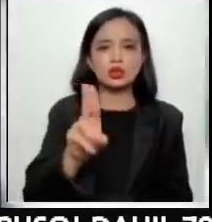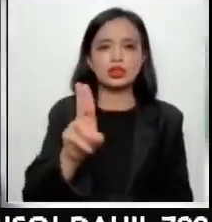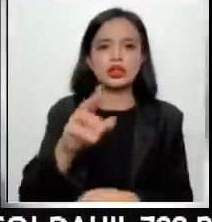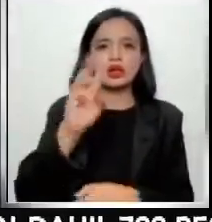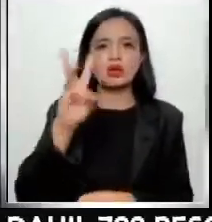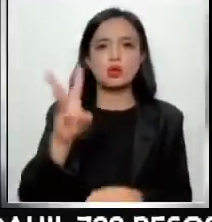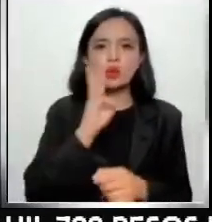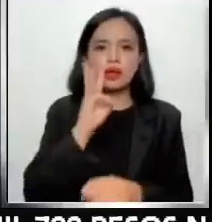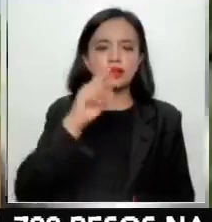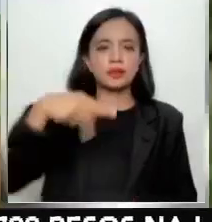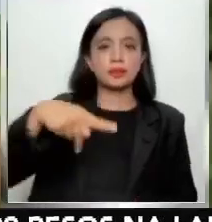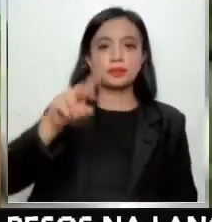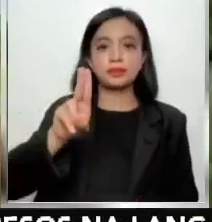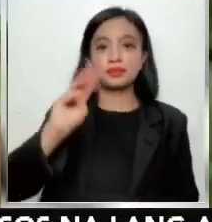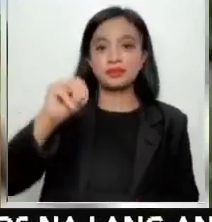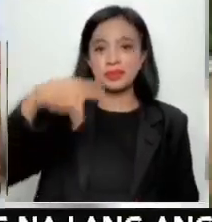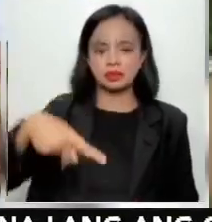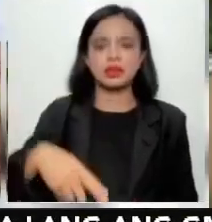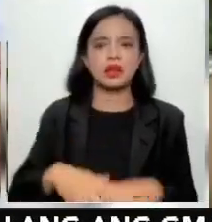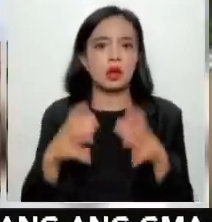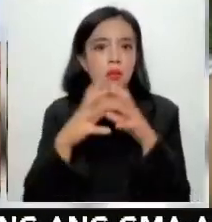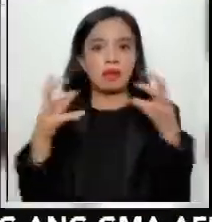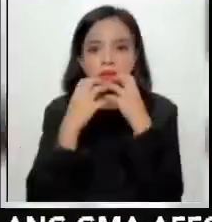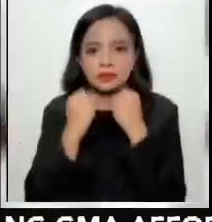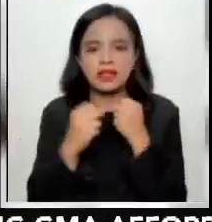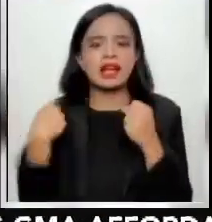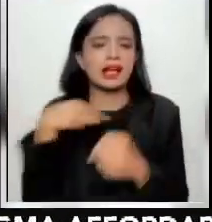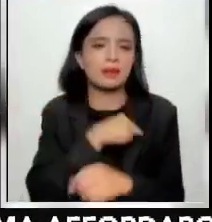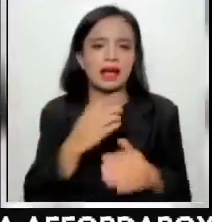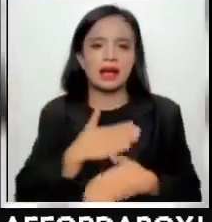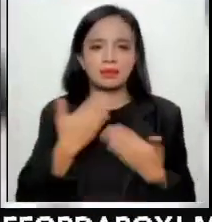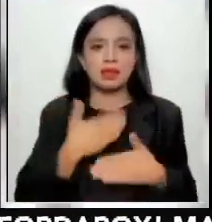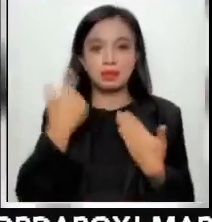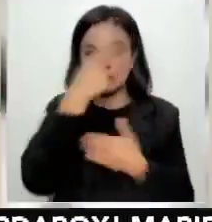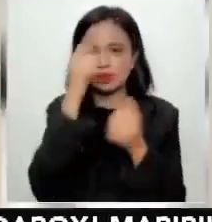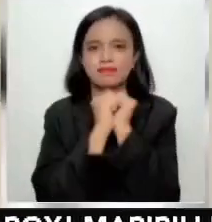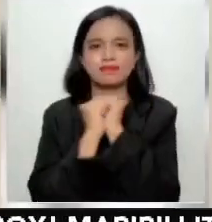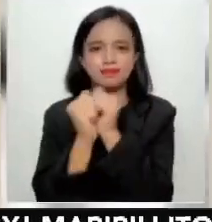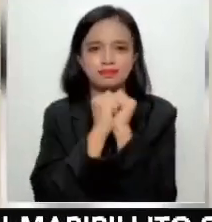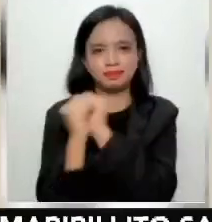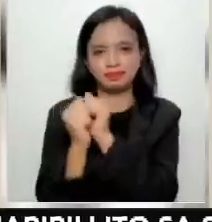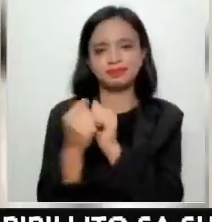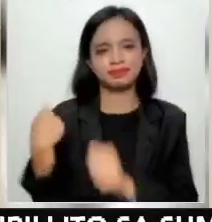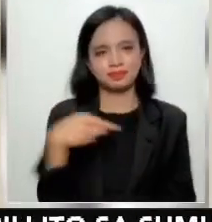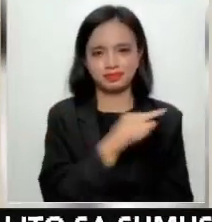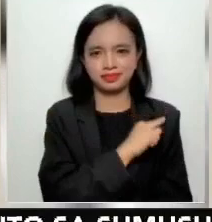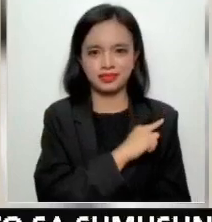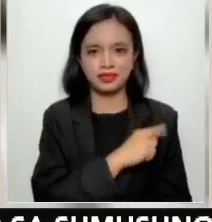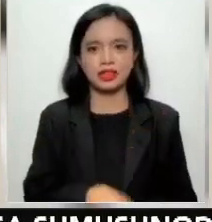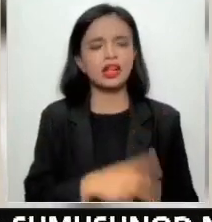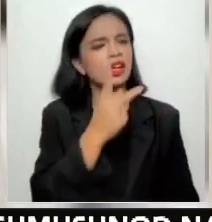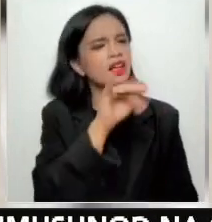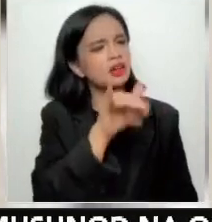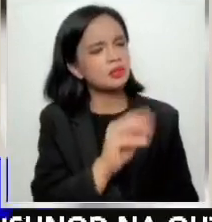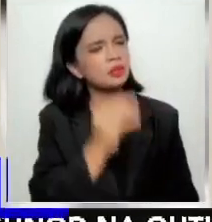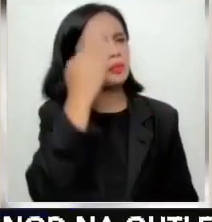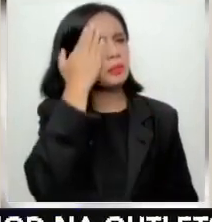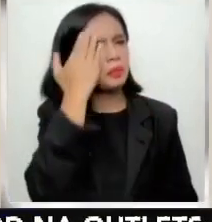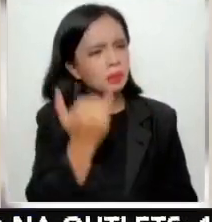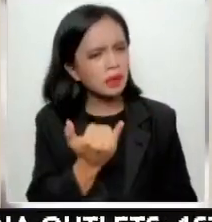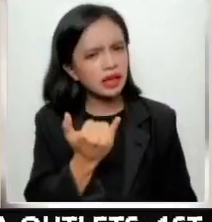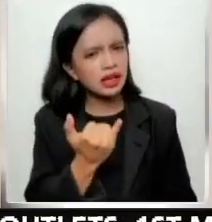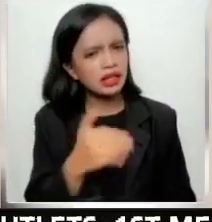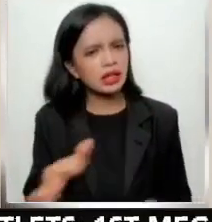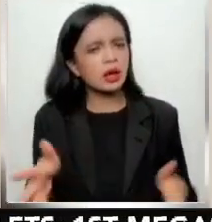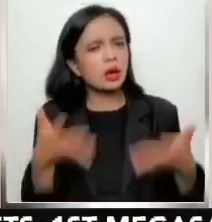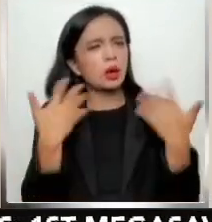Bukod sa malaki yung natipid namin, masaya pa po kasi magkakasama kami. Kuya Kim, bakit nga ba ang presko sa pakiramdam